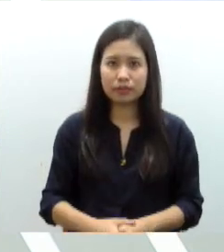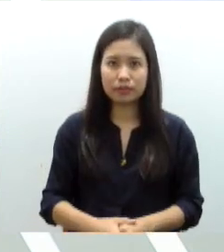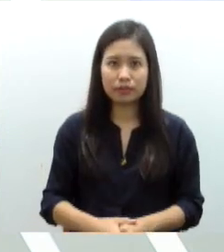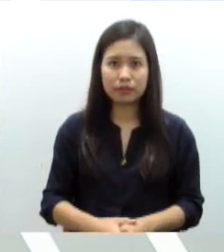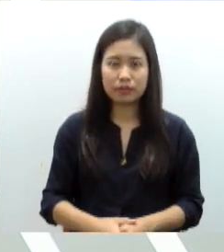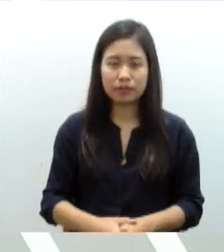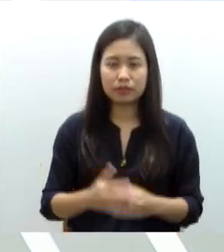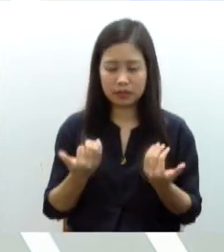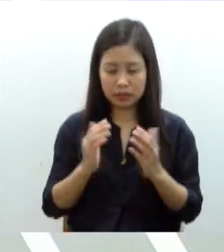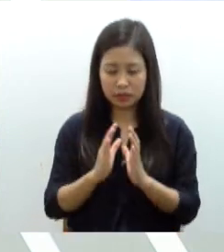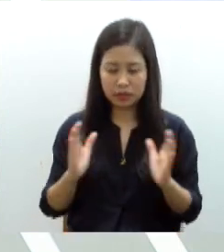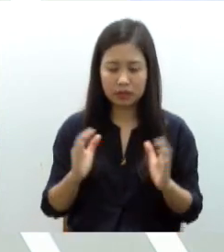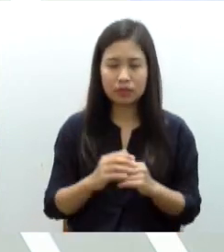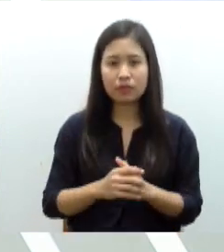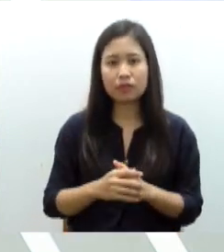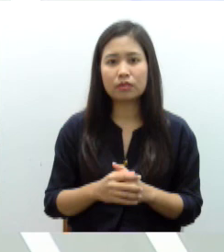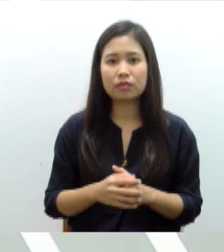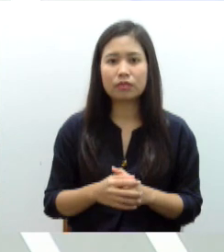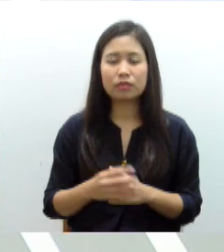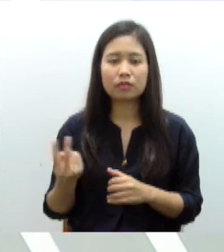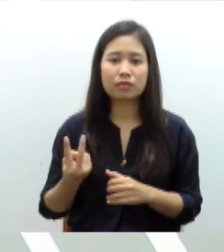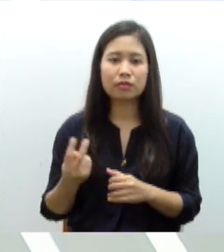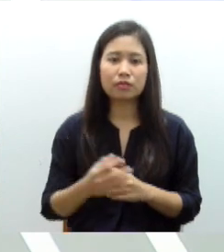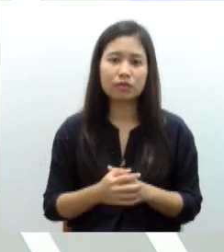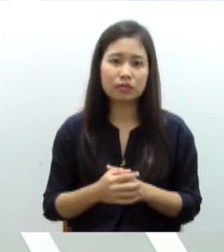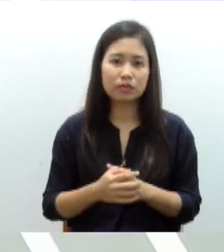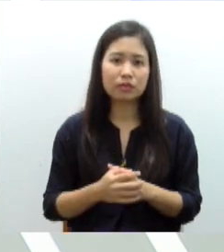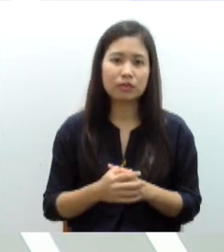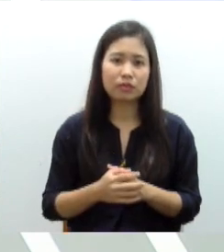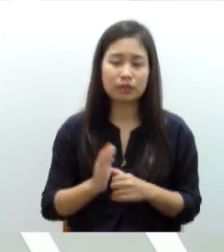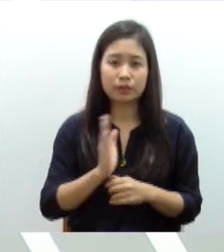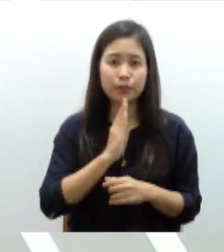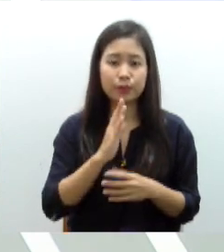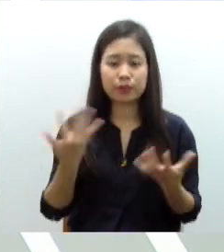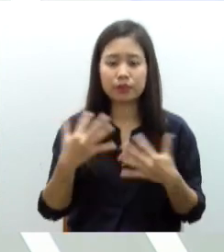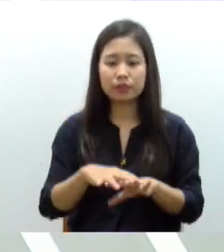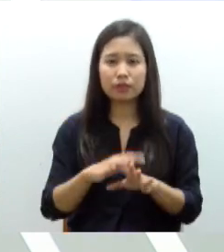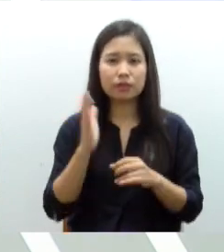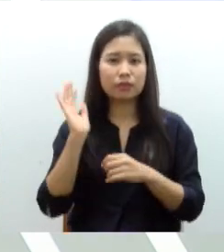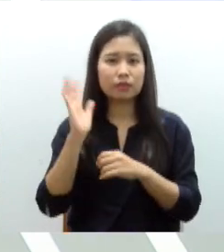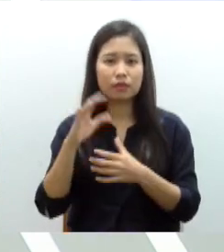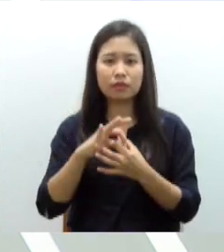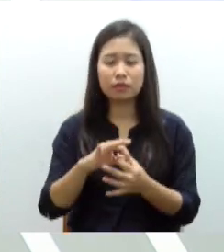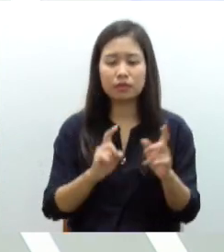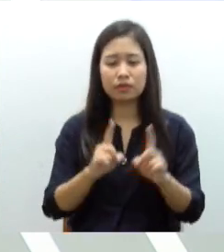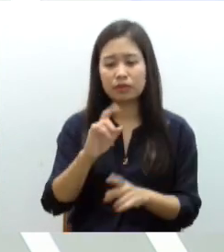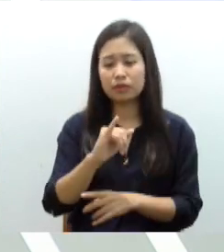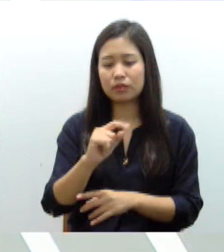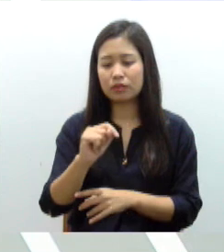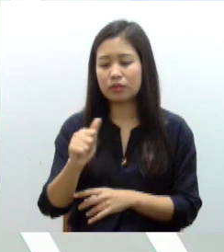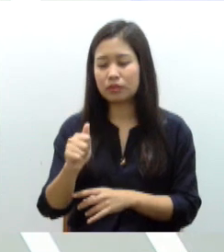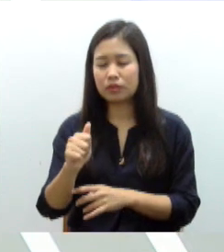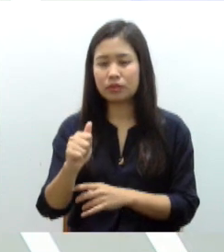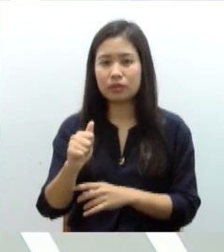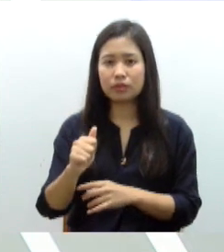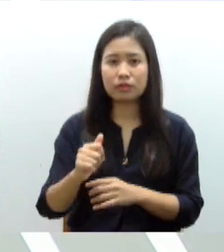ต้องขอขอบคุณนะครับแขกรับเชิญทั้งสองท่านนะครับที่ได้ให้เกียรตินะครับมาพูดคุยนะครับในเรื่องของการประเมิน ITA ในหน่วยงานภาครัฐนะครับทำให้ท่านได้ท